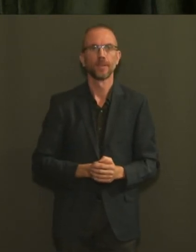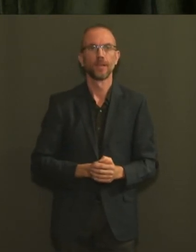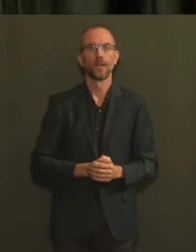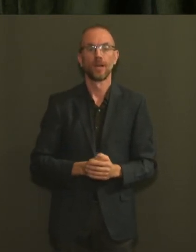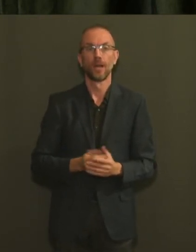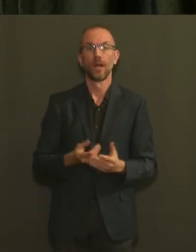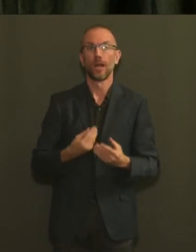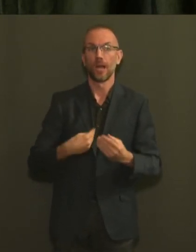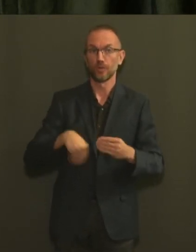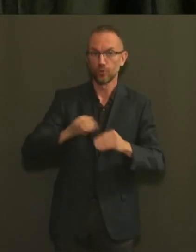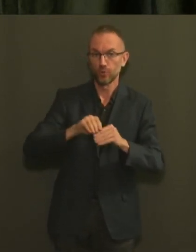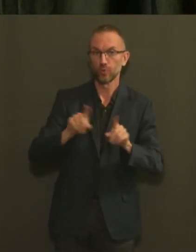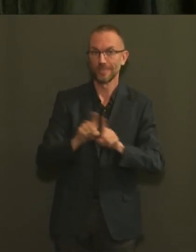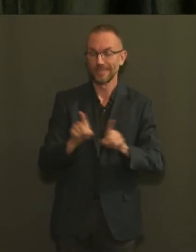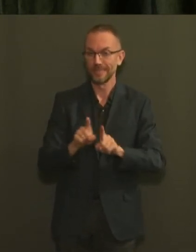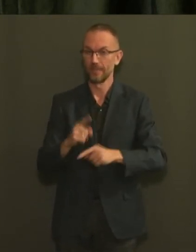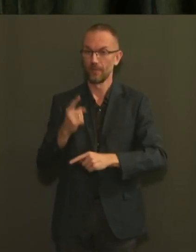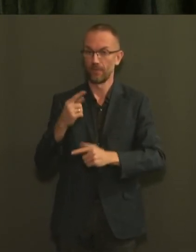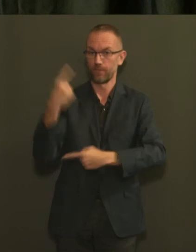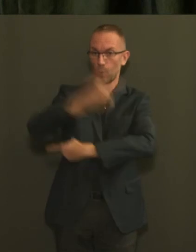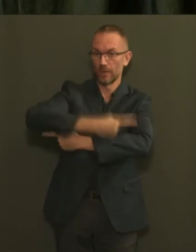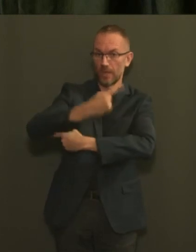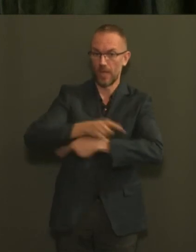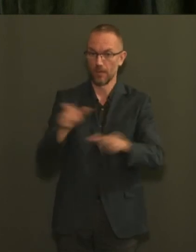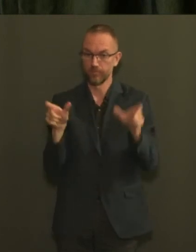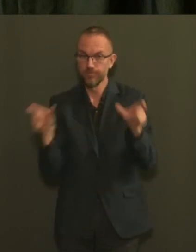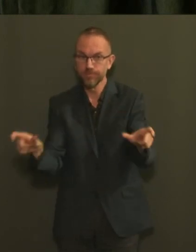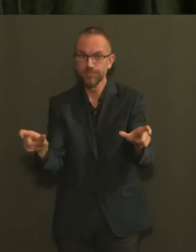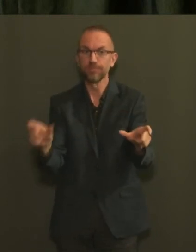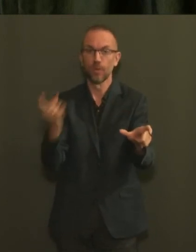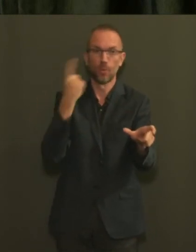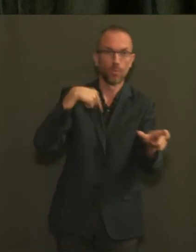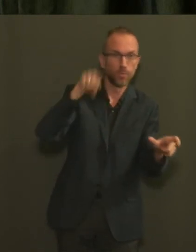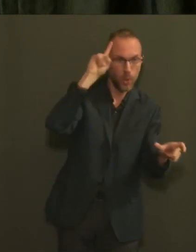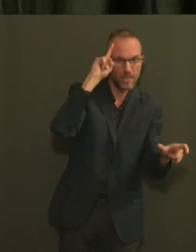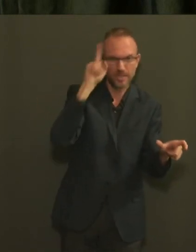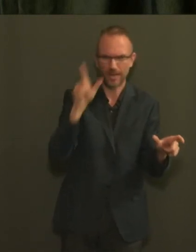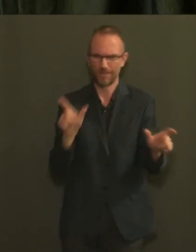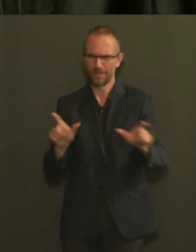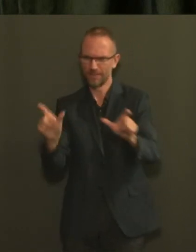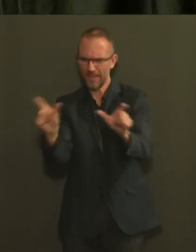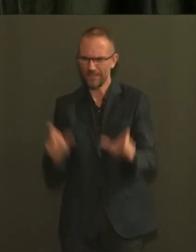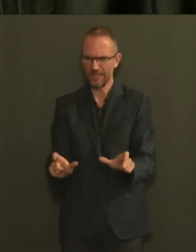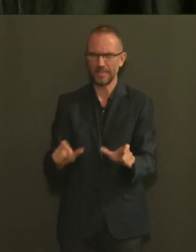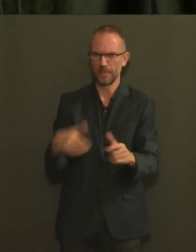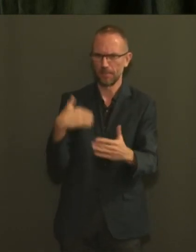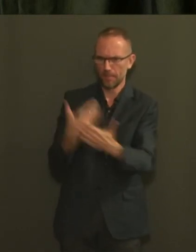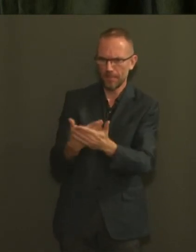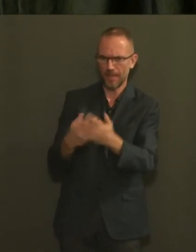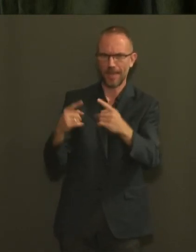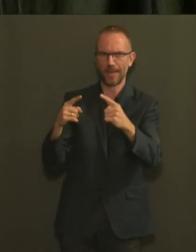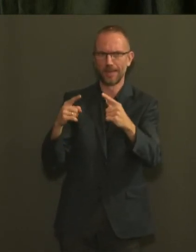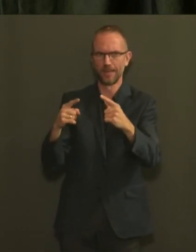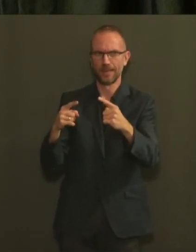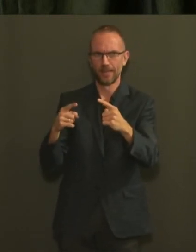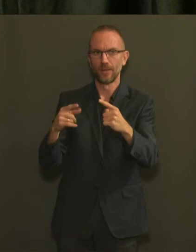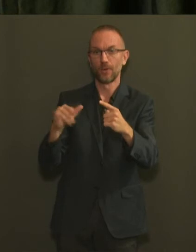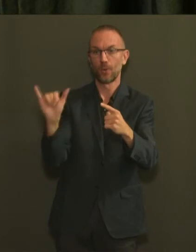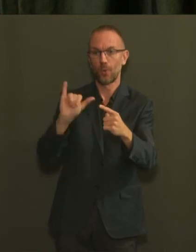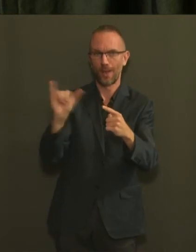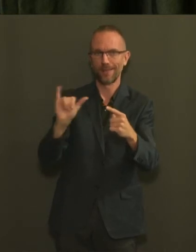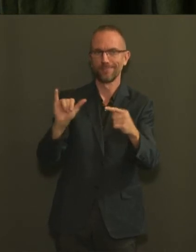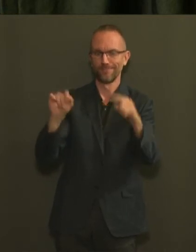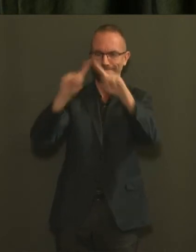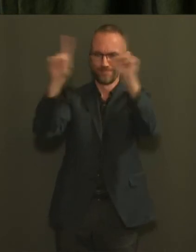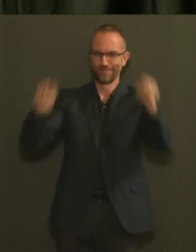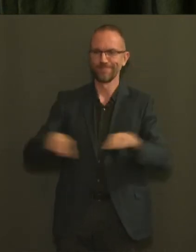pour veiller à ce que les personnes entrant sur le territoire ont bien complété le formulaire passagers et le contrôle du respect de la quarantaine sera